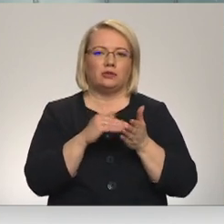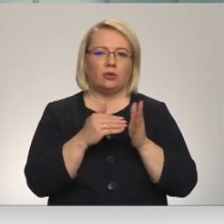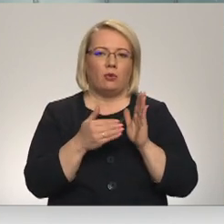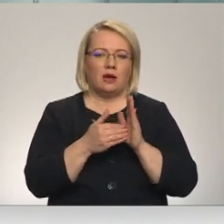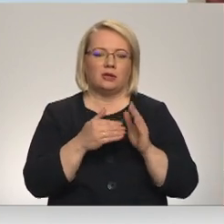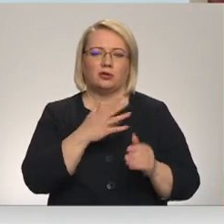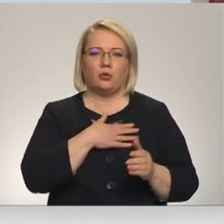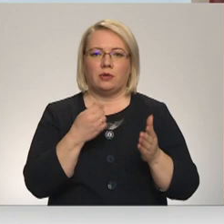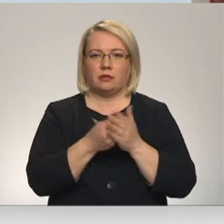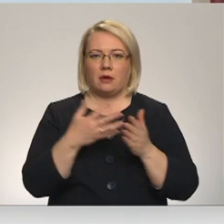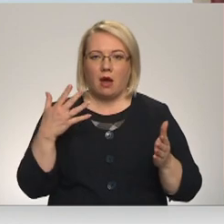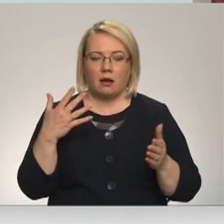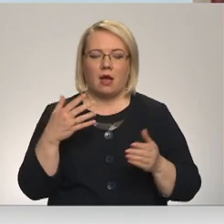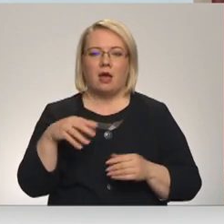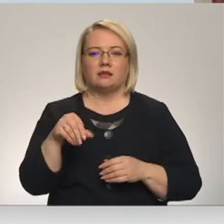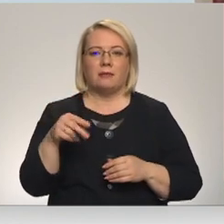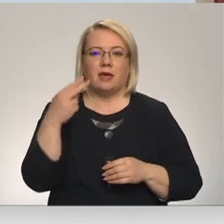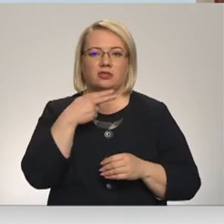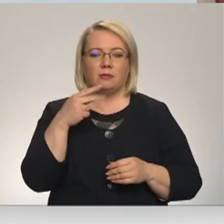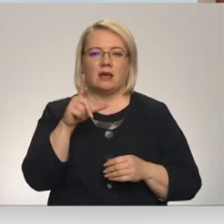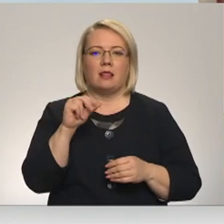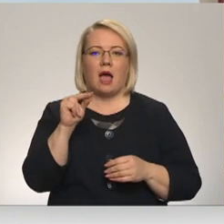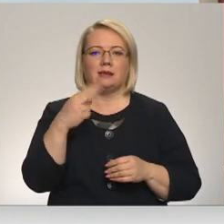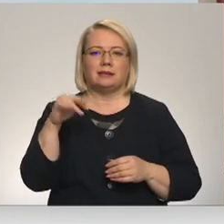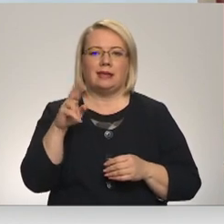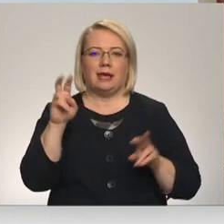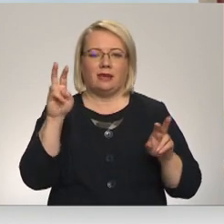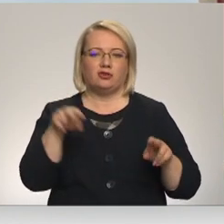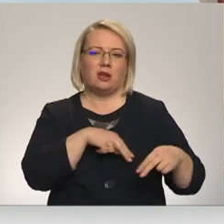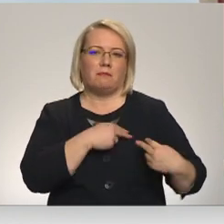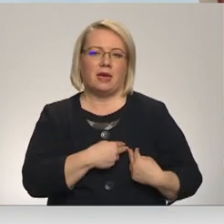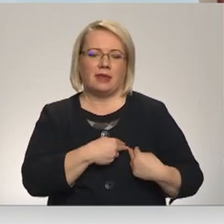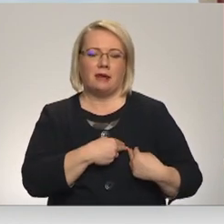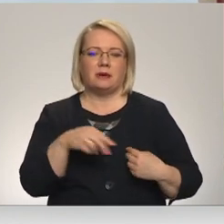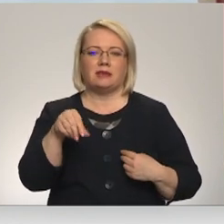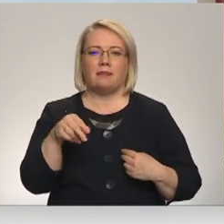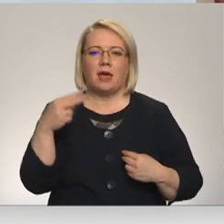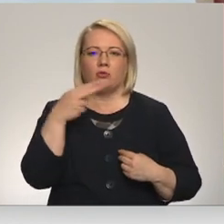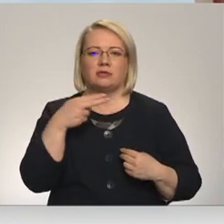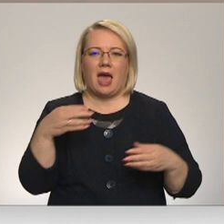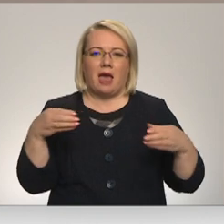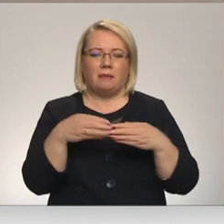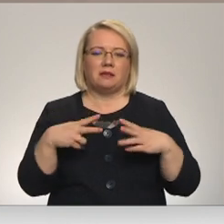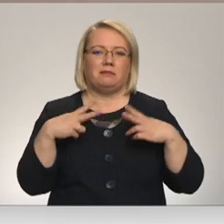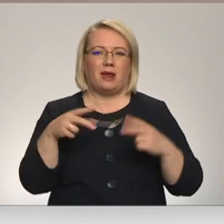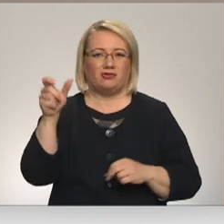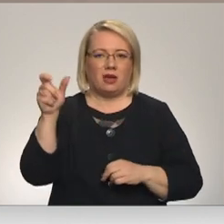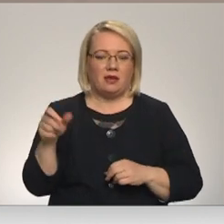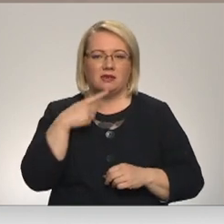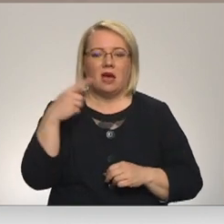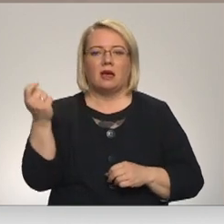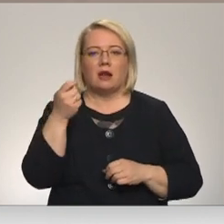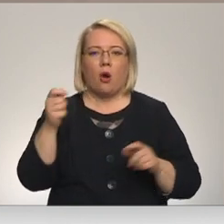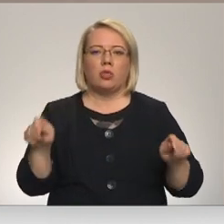ļoti augsta. Zemnieku saimniecība Lazdiņa saimnieks, kurš ir arī biedrības zemnieku saimi priekšsētājs ar ETV stāsta, ka